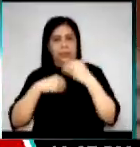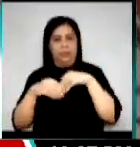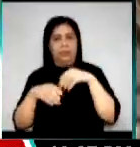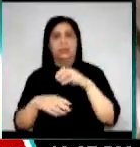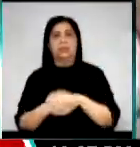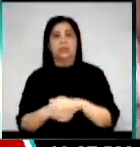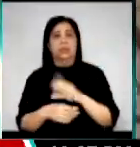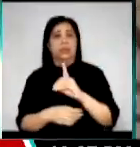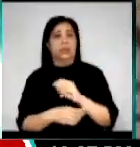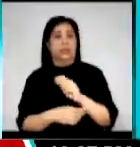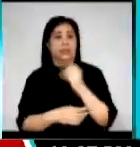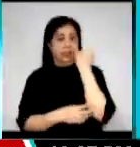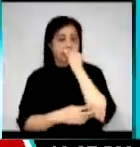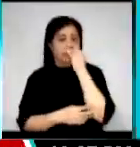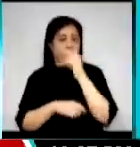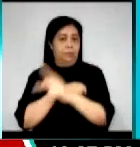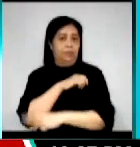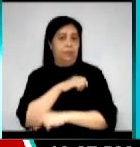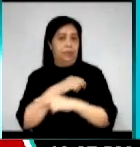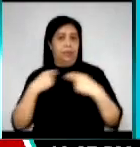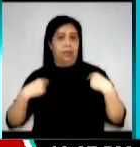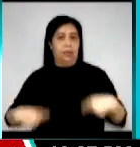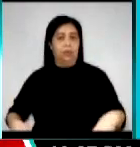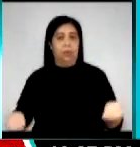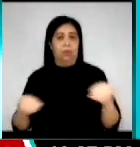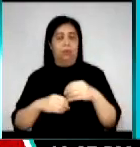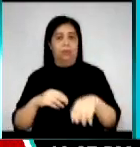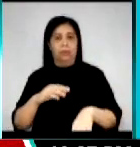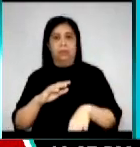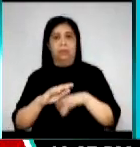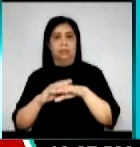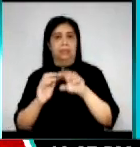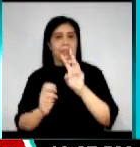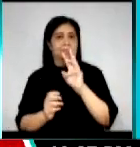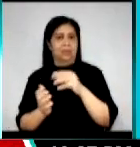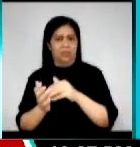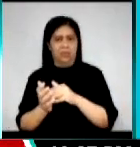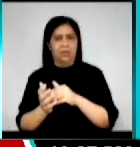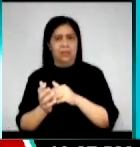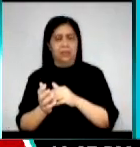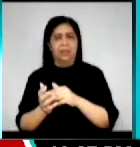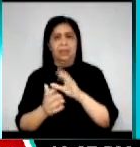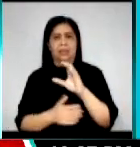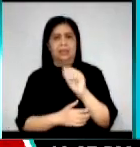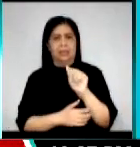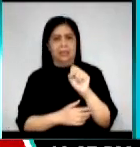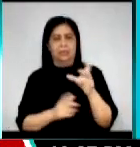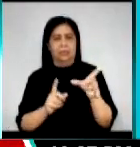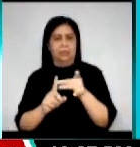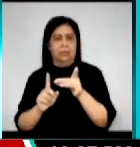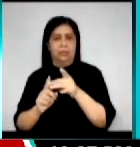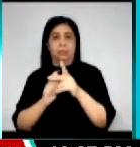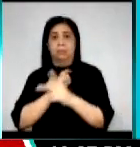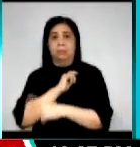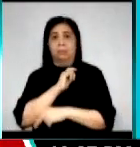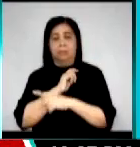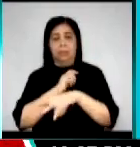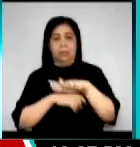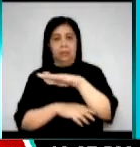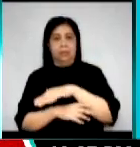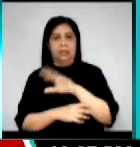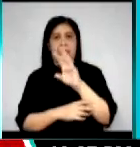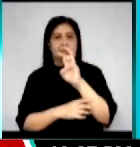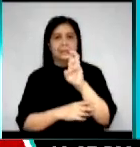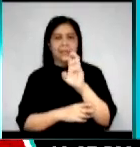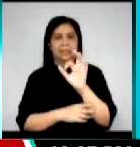Iloilo Provincial Health Office, umabot na sa mahigit 6,000 ang kaso ng COVID-19 sa probinsya. Halos 690